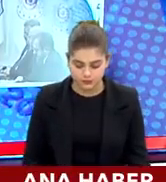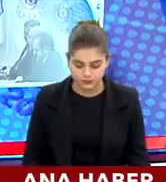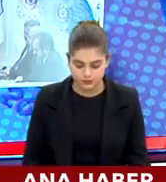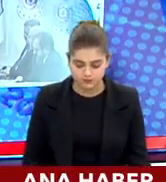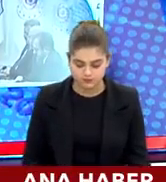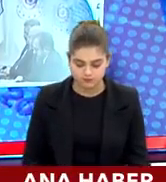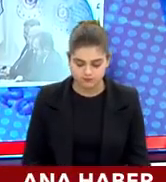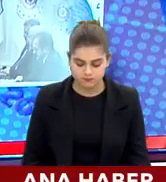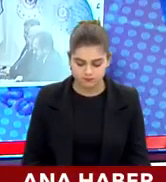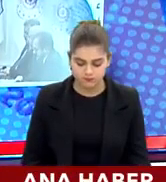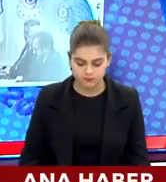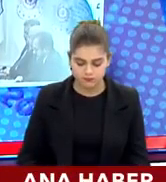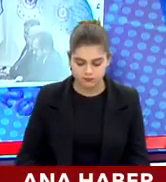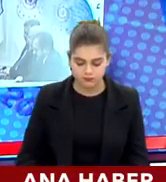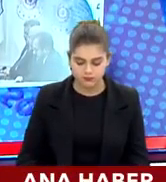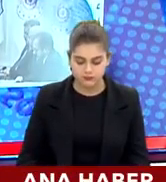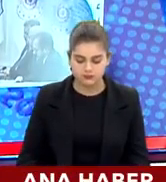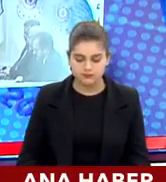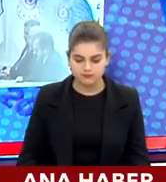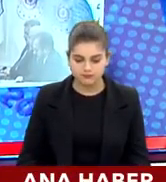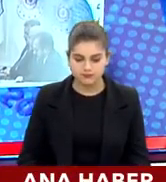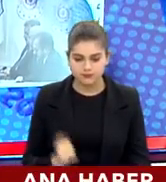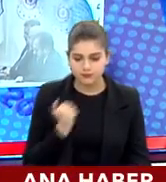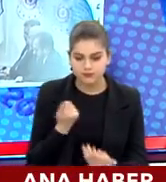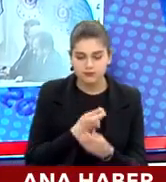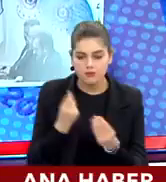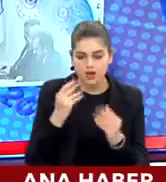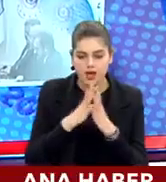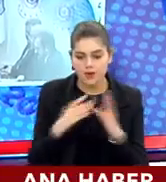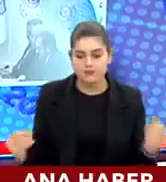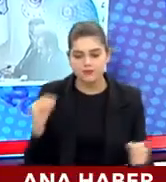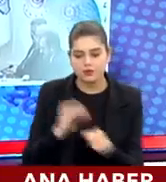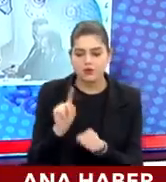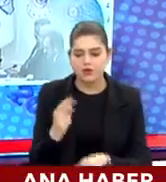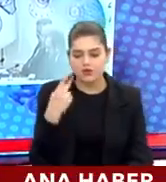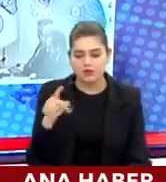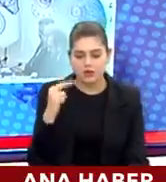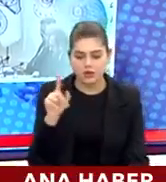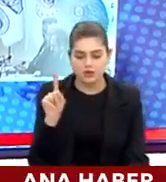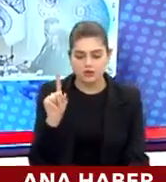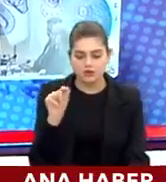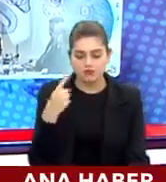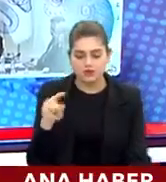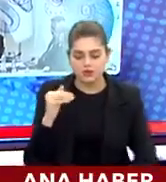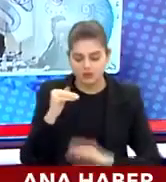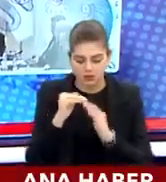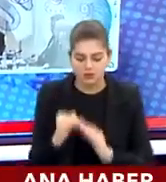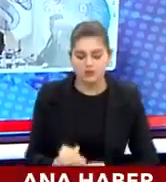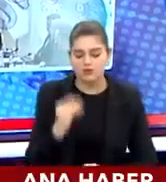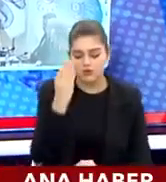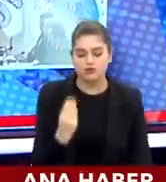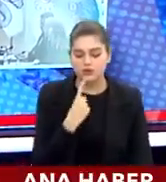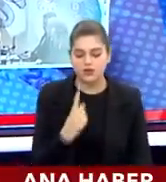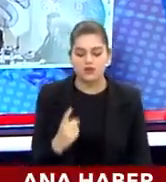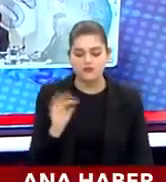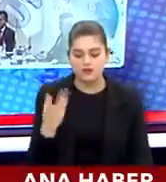yaptı azalttı alım gücünü hel hele asgari ücretlerin alım gücünü eritti 17.2 TL'den 11.000 liraya kadar indi alım gücü